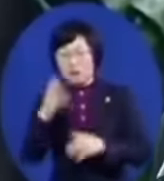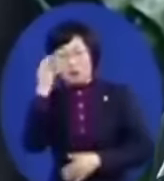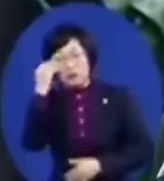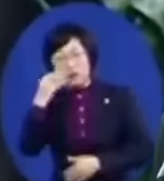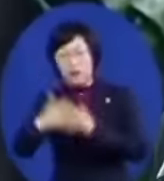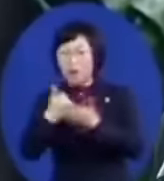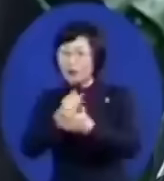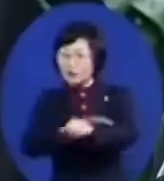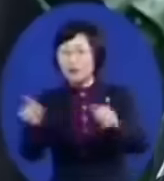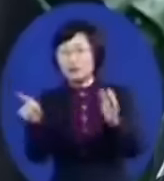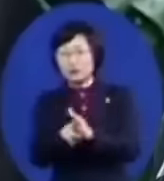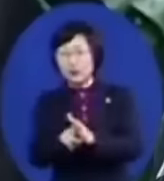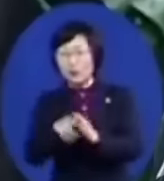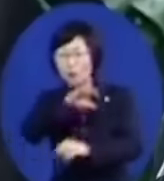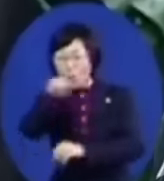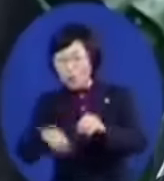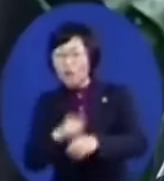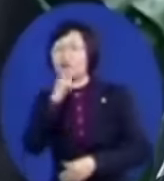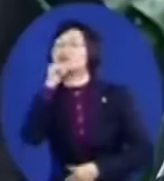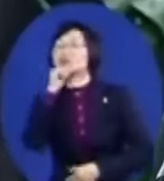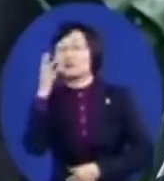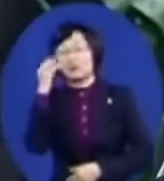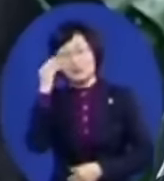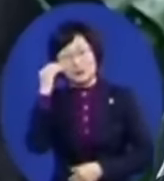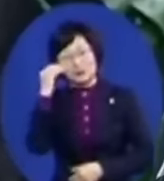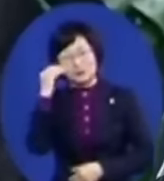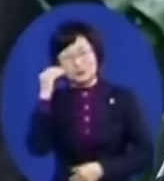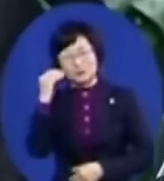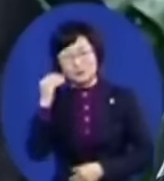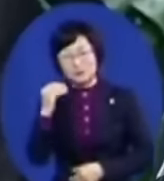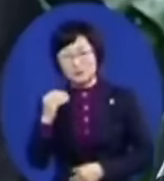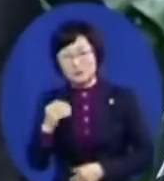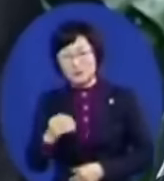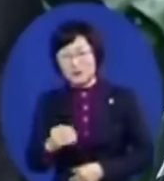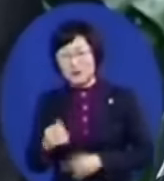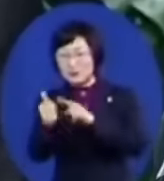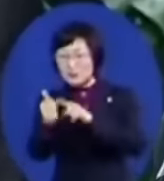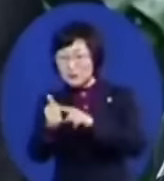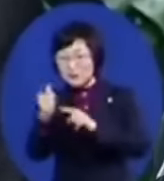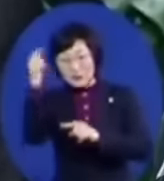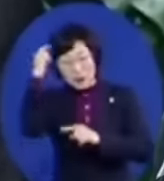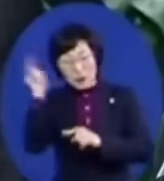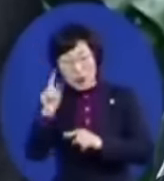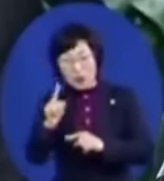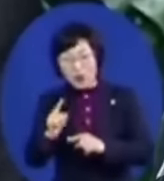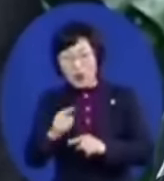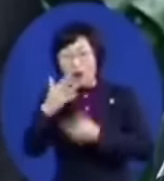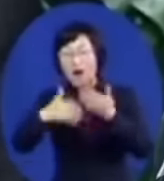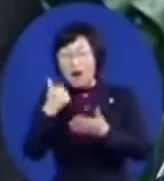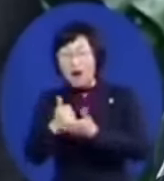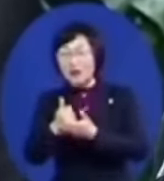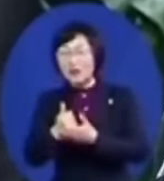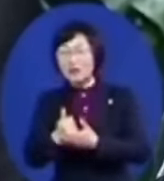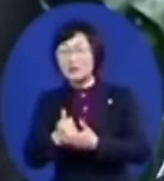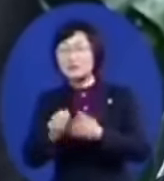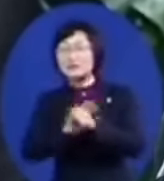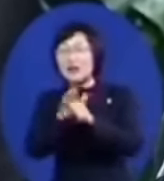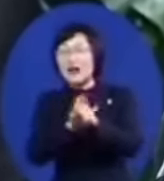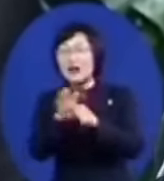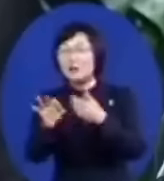믿으면서 거지로 삽니까? 그 사람은 철학은 하나님을 믿는 사람은 세상과 물질을 사랑하지 말아야